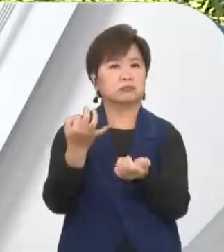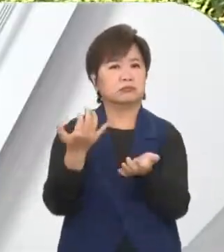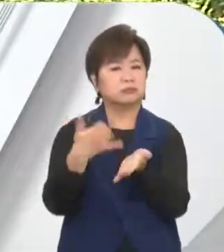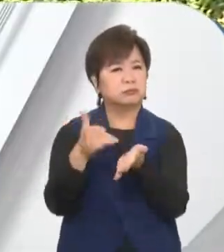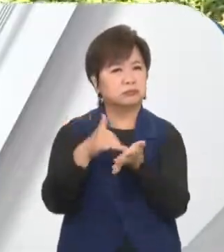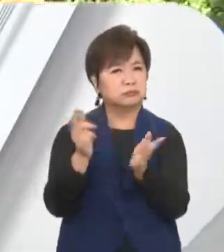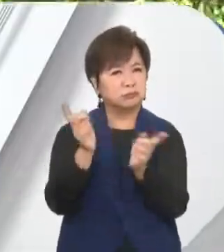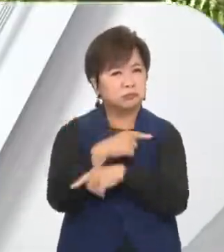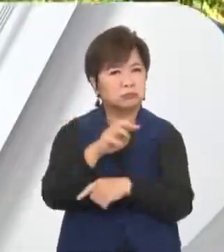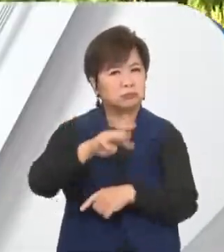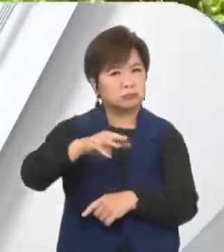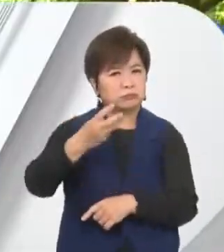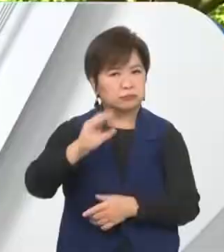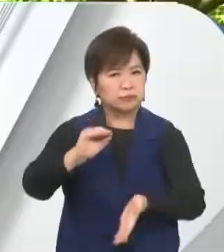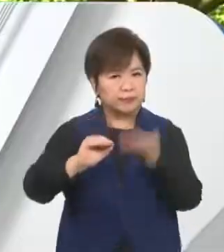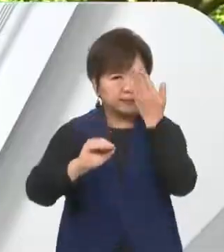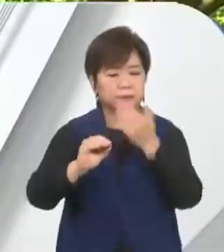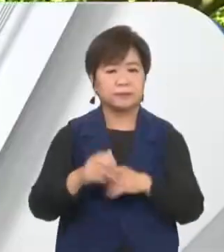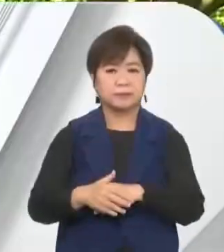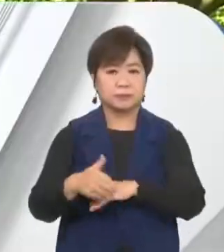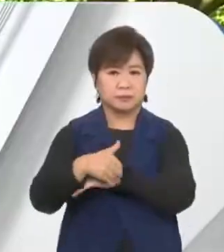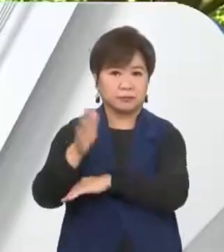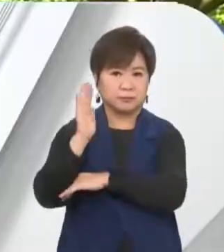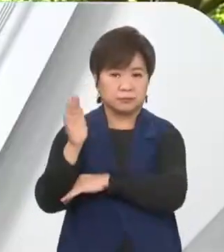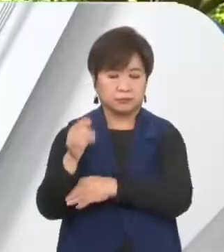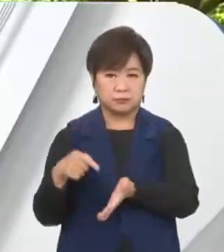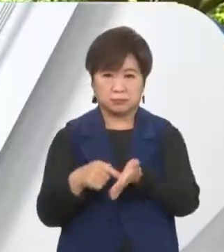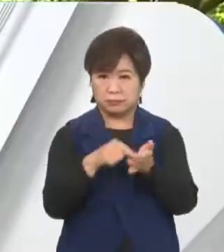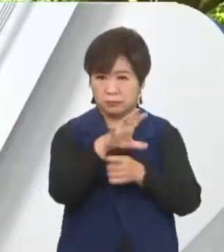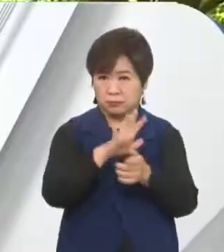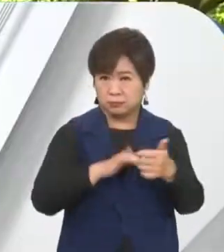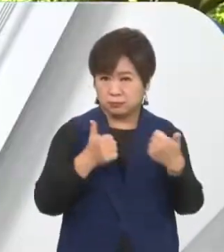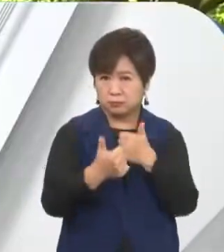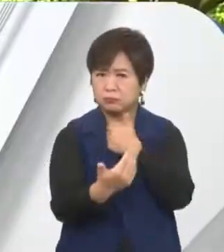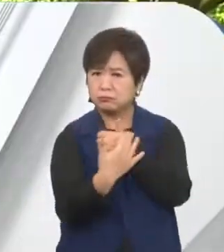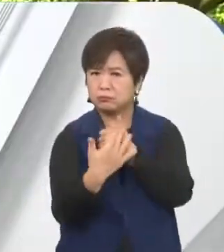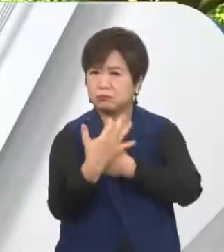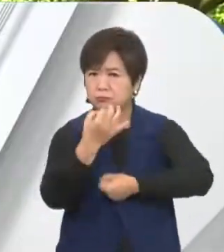超过3300万。苗栗县政府认同农委会来申请天然灾害